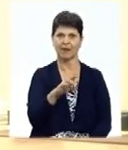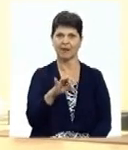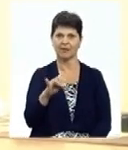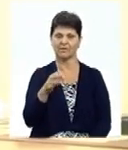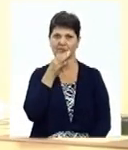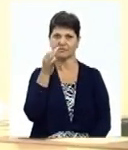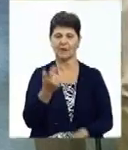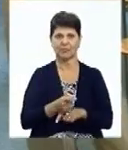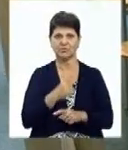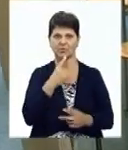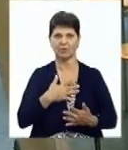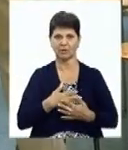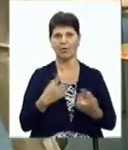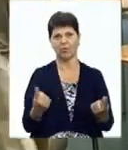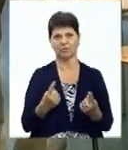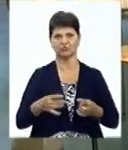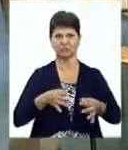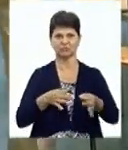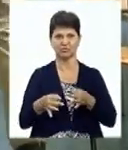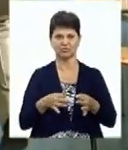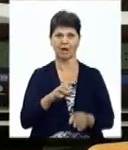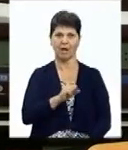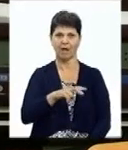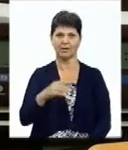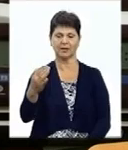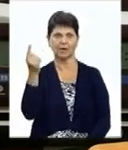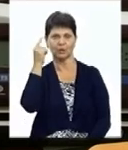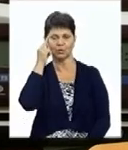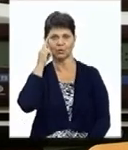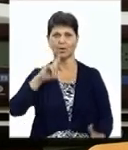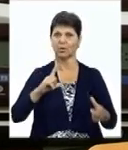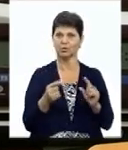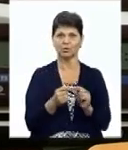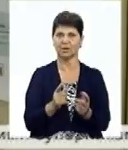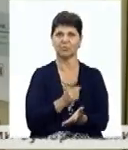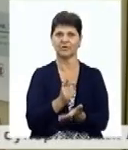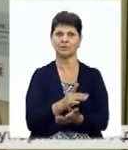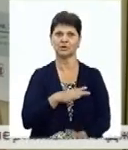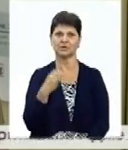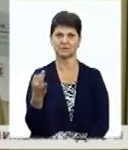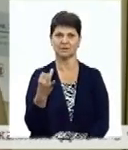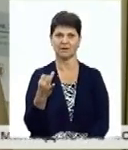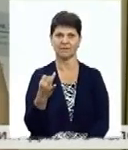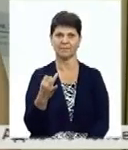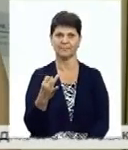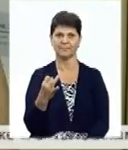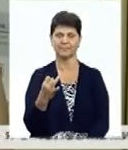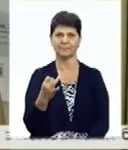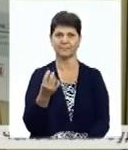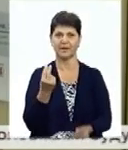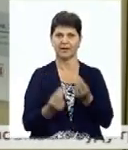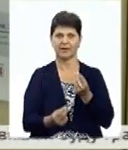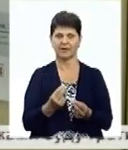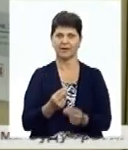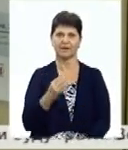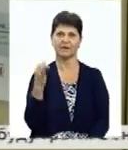більше полюбляє грати в класичні шашки. Але, на її думку, турнір має бути цікавим. Зіграти в